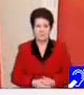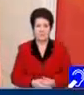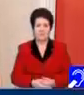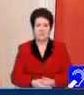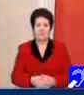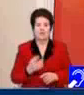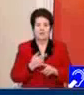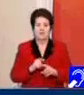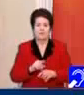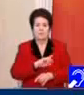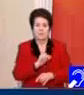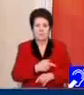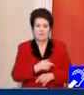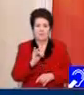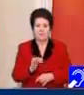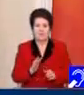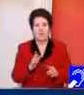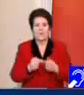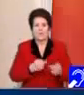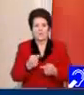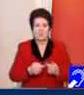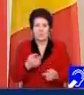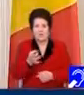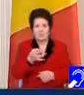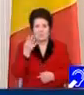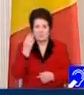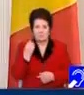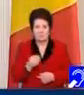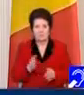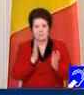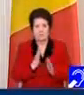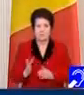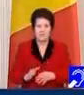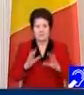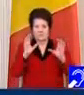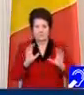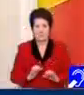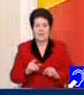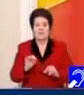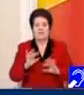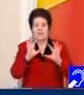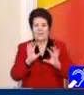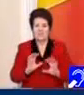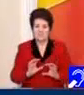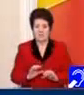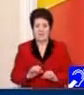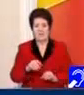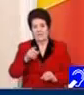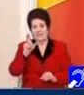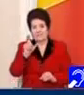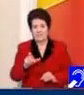Jur să-mi dăruiesc toată puterea și priceperea propășirii Republicii Moldova. Să respect Constituția și legile țării. Să apăr